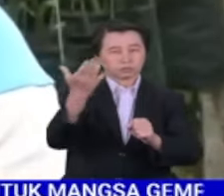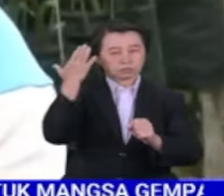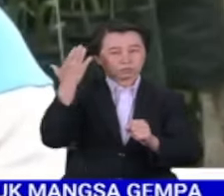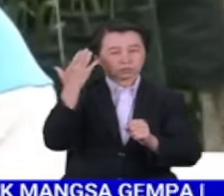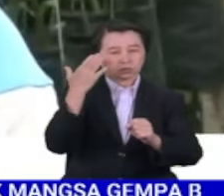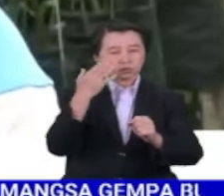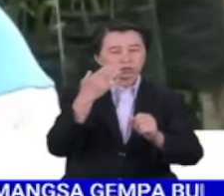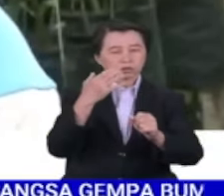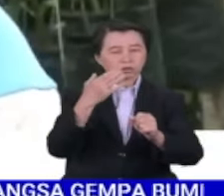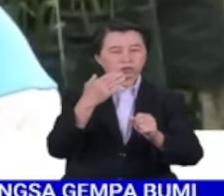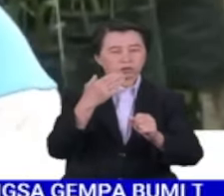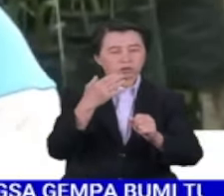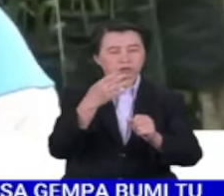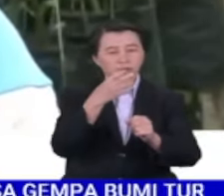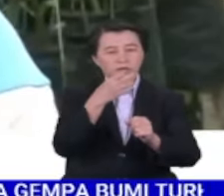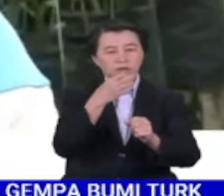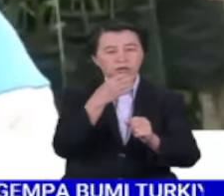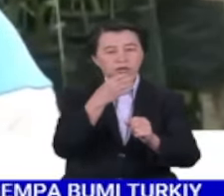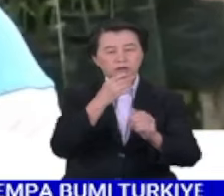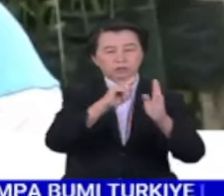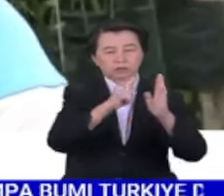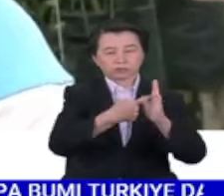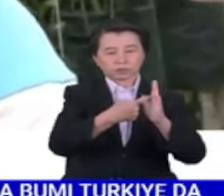pada bulan 12